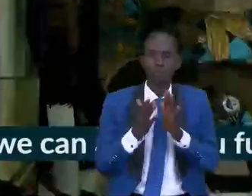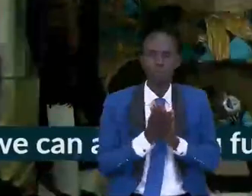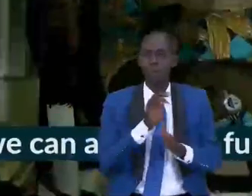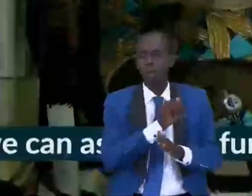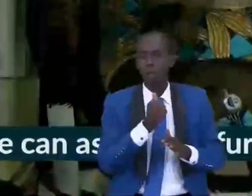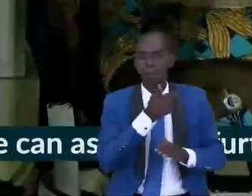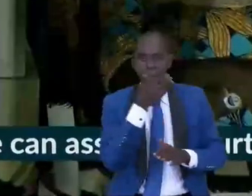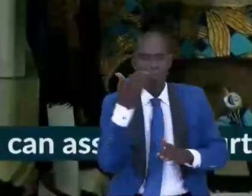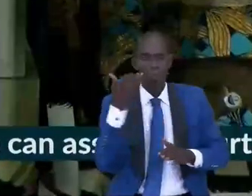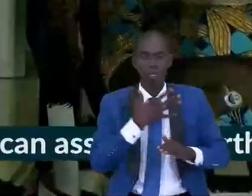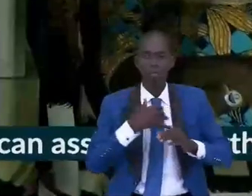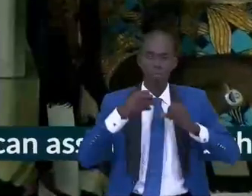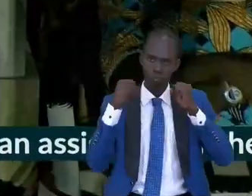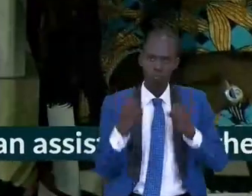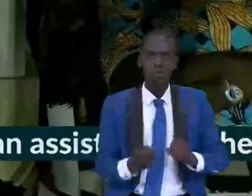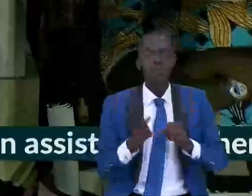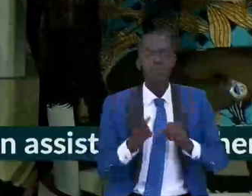doivent s'inscrire.